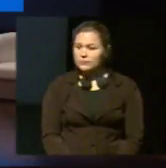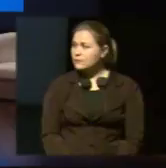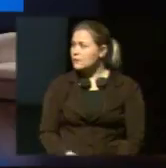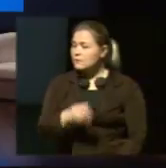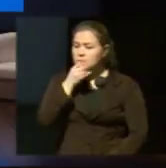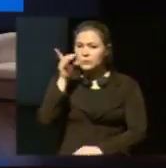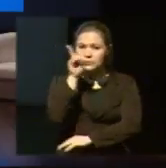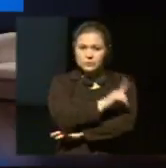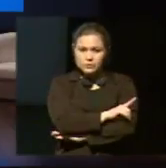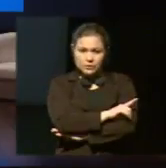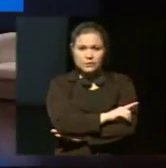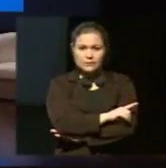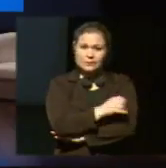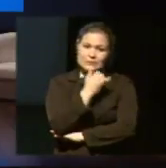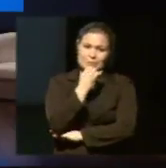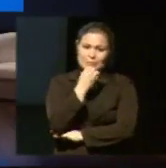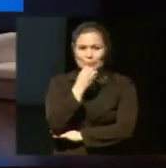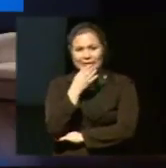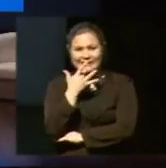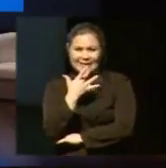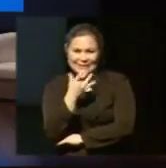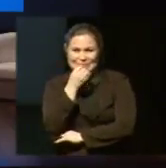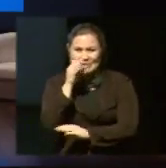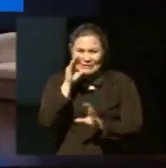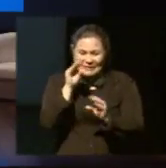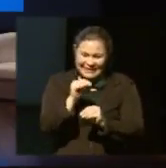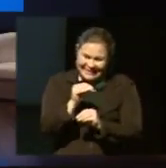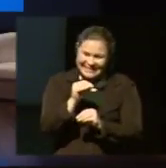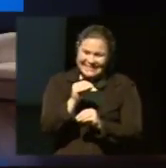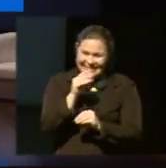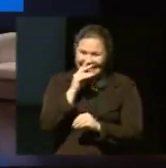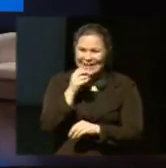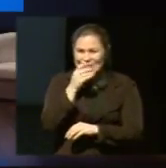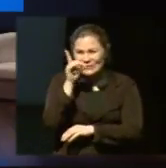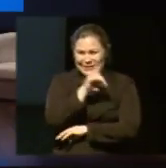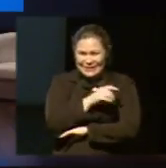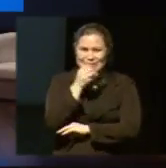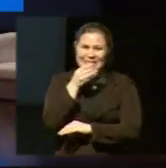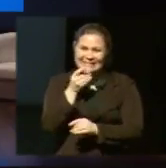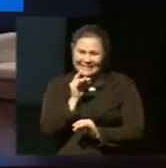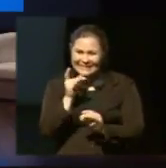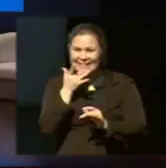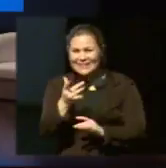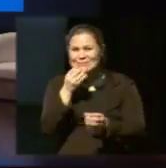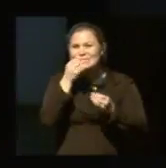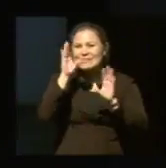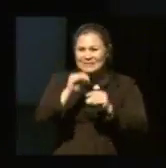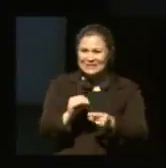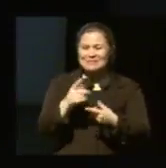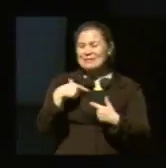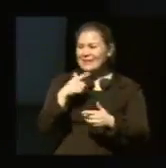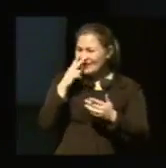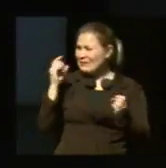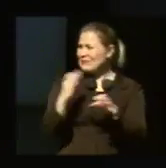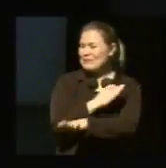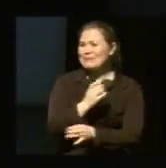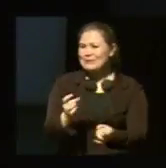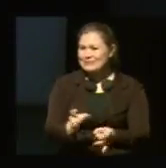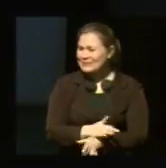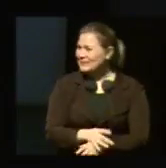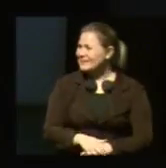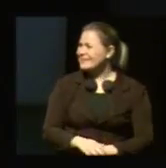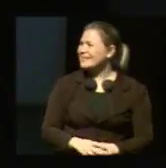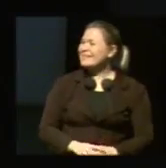Pessoal, bom dia. Guten Tag allerseits. Boa noite para todo mundo, já para nós ficar, né, Tamar? Ich begrüße Sie alle sehr